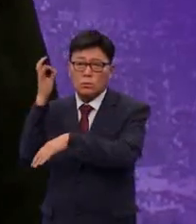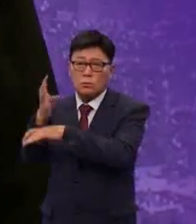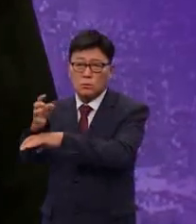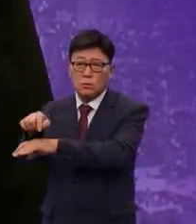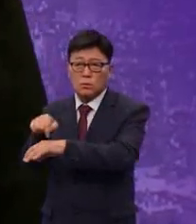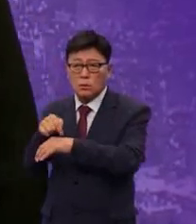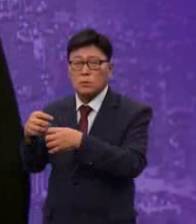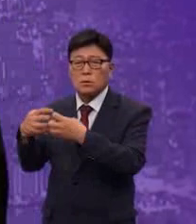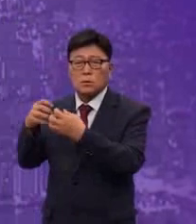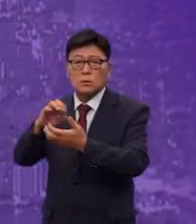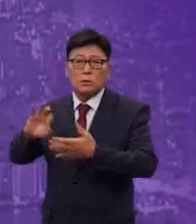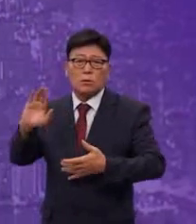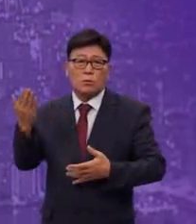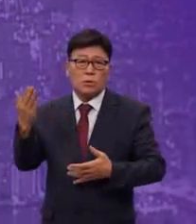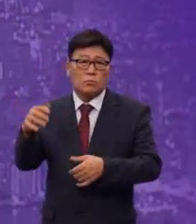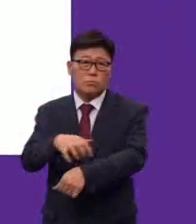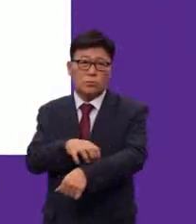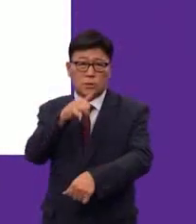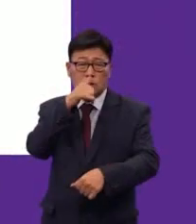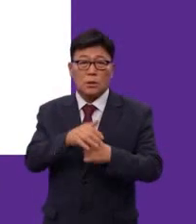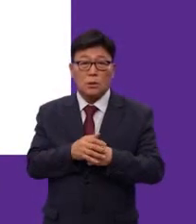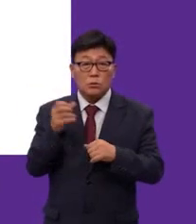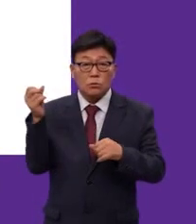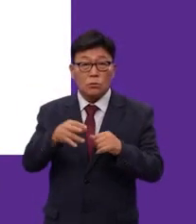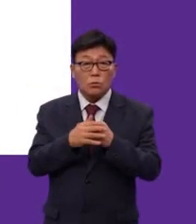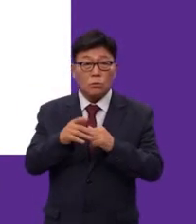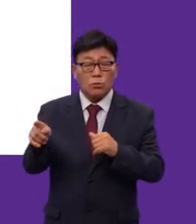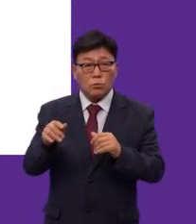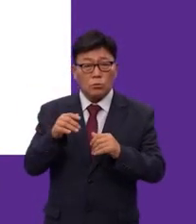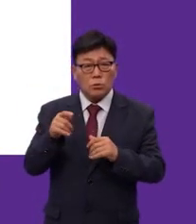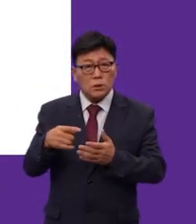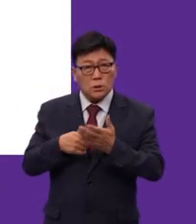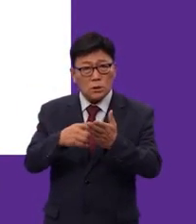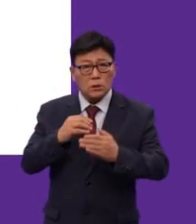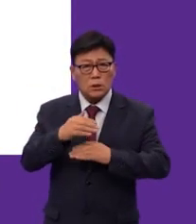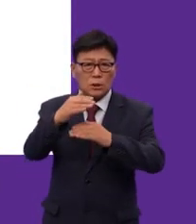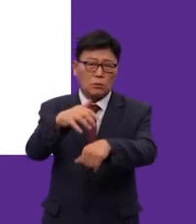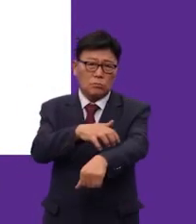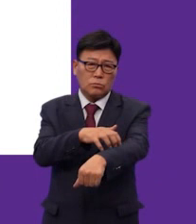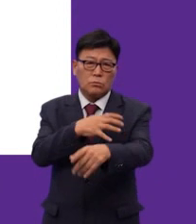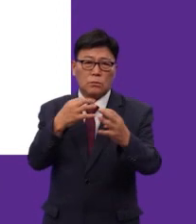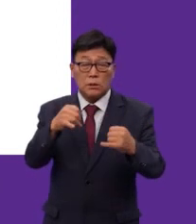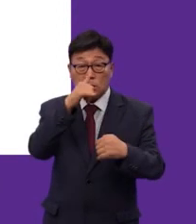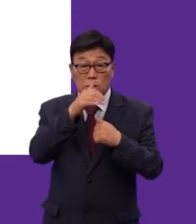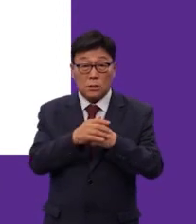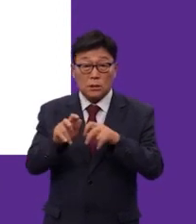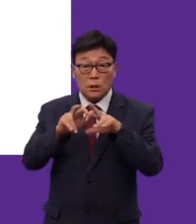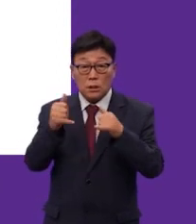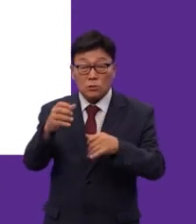구매해 활용해야 하는 실정입니다. 그리고 신청 절차 또한 굉장히 번거롭습니다.